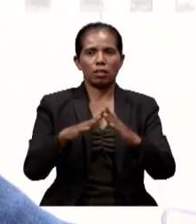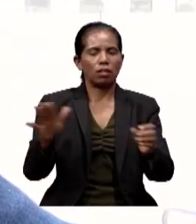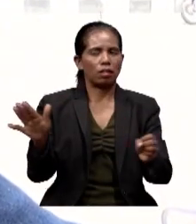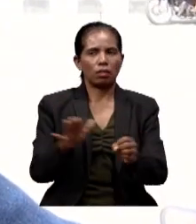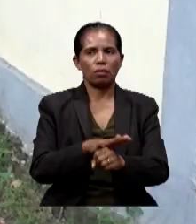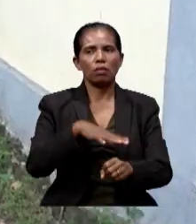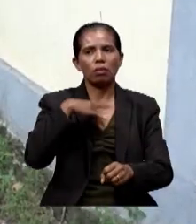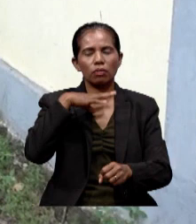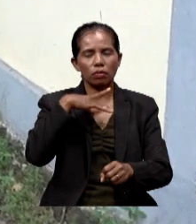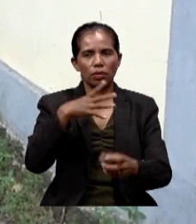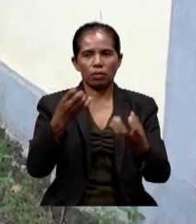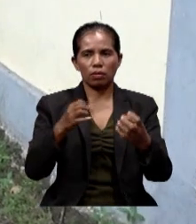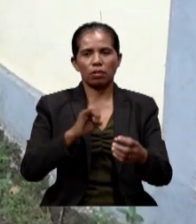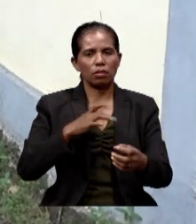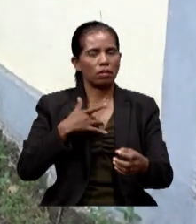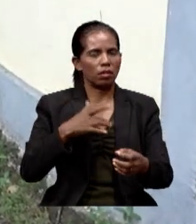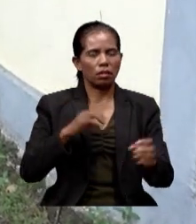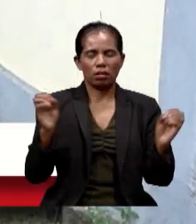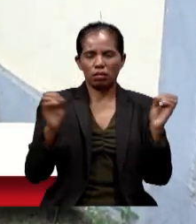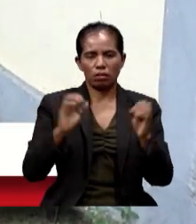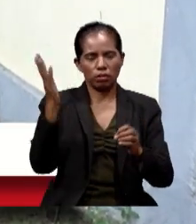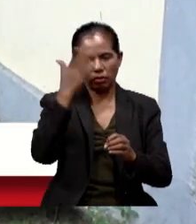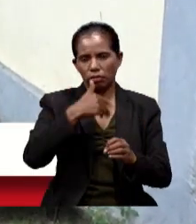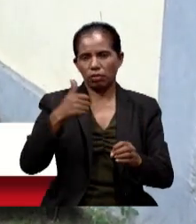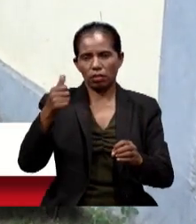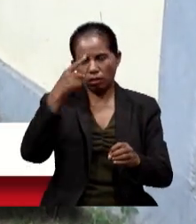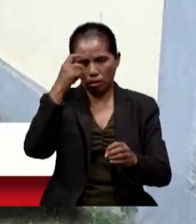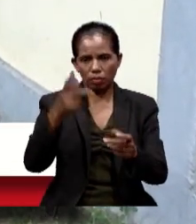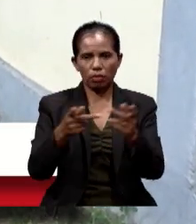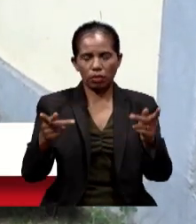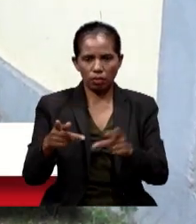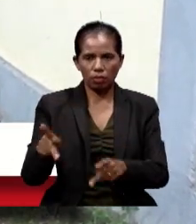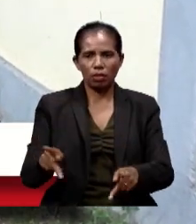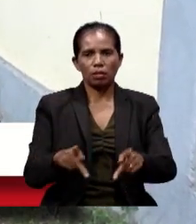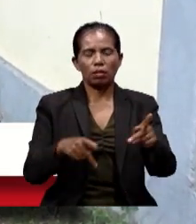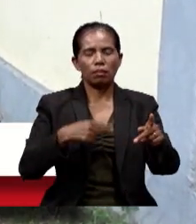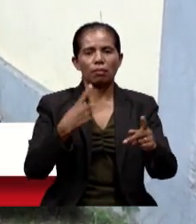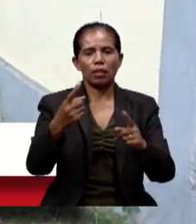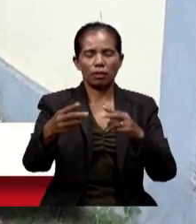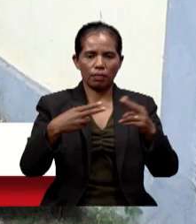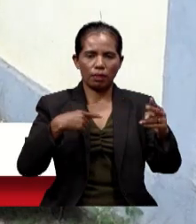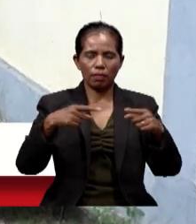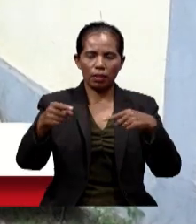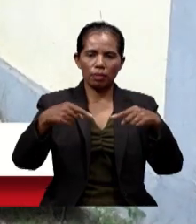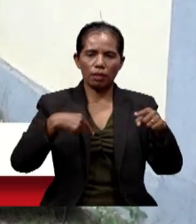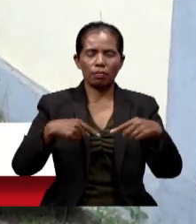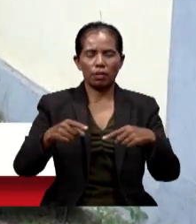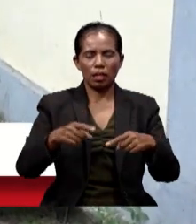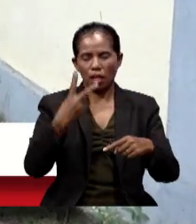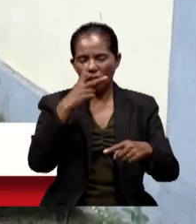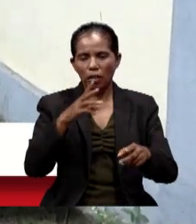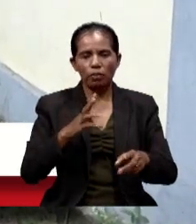shu sinti la dofura tamba fatin dane fatin bubuli kulu pues ba mai baleta ya ne sira de dine